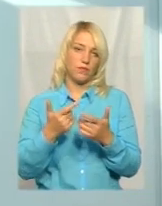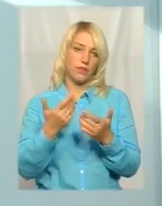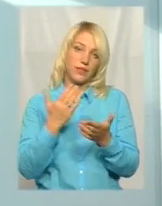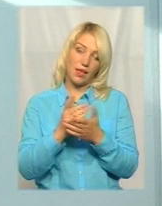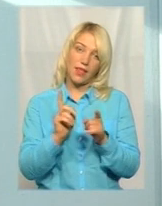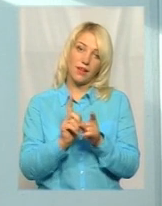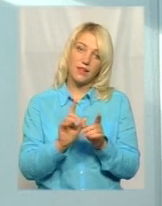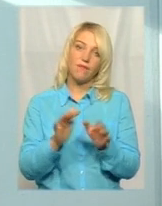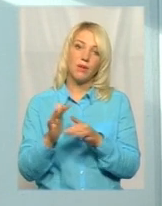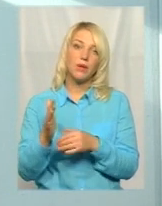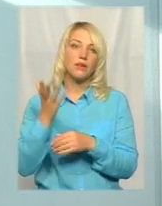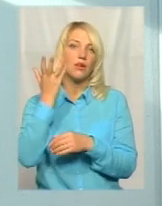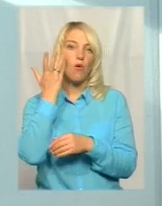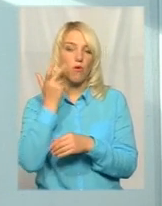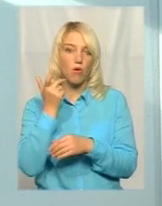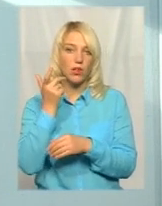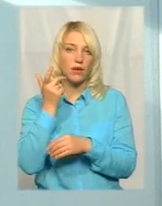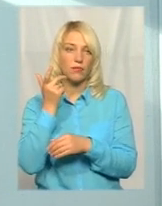є випадки такі, коли